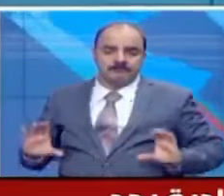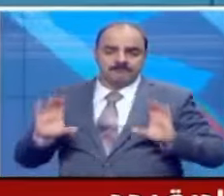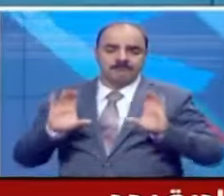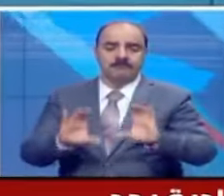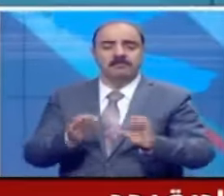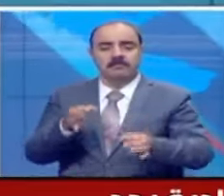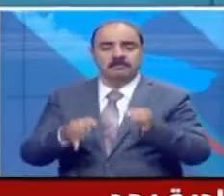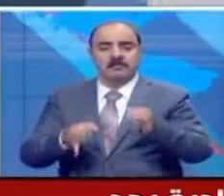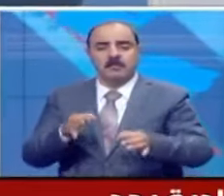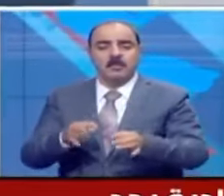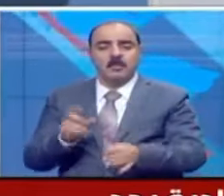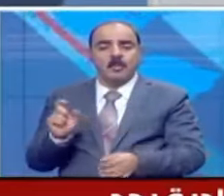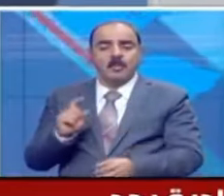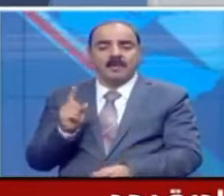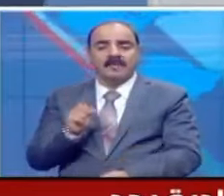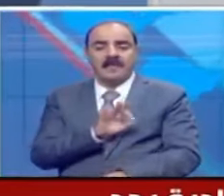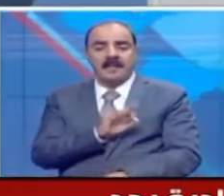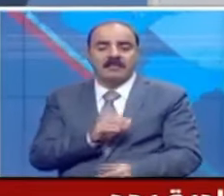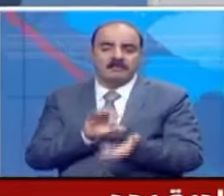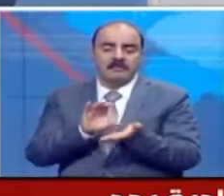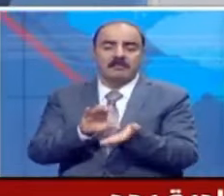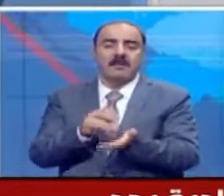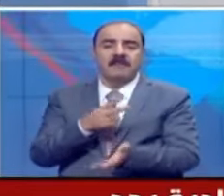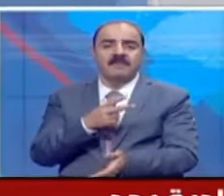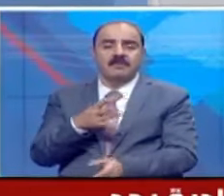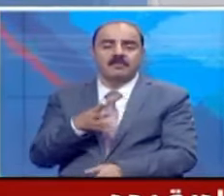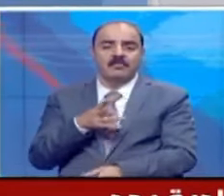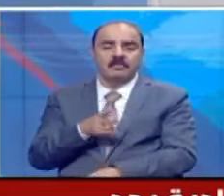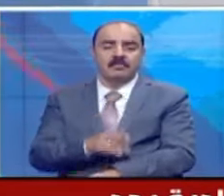وذلك اعتبارا من الأول من الشهر المقبل مارس لعام